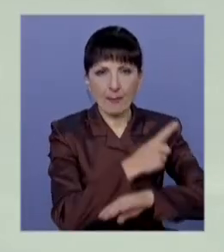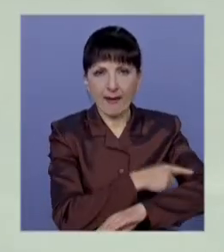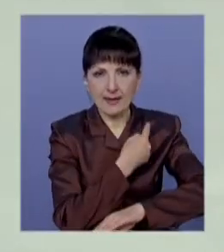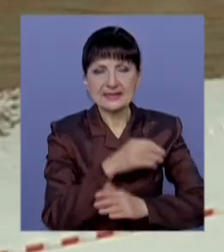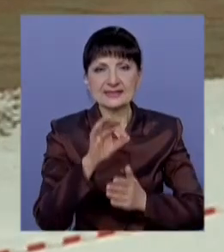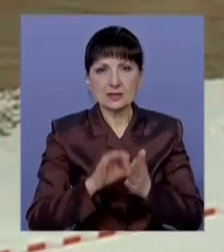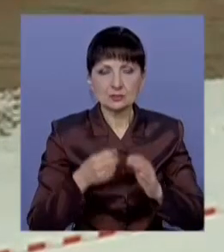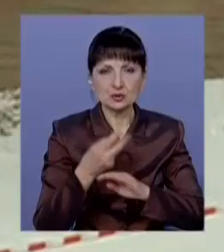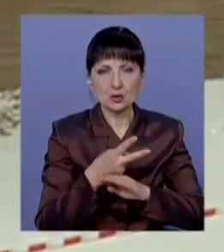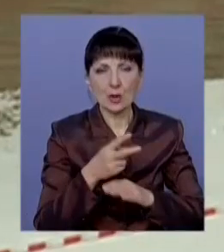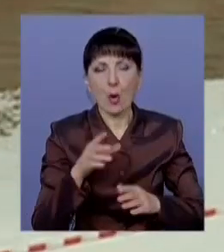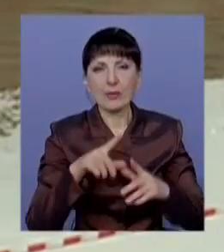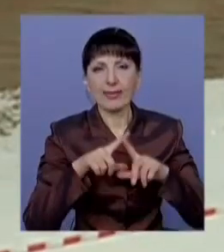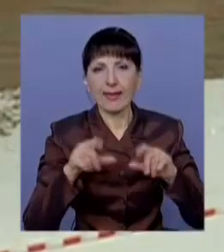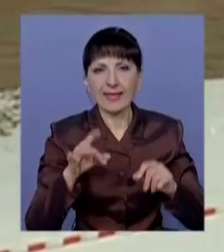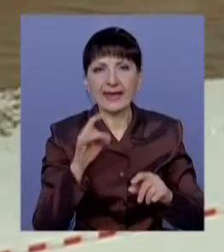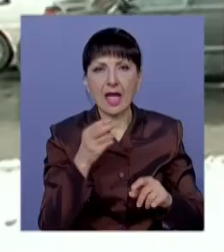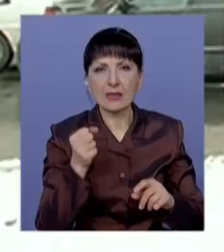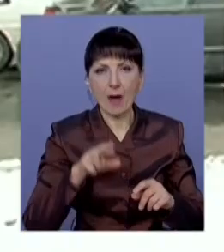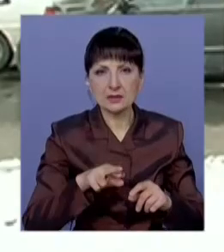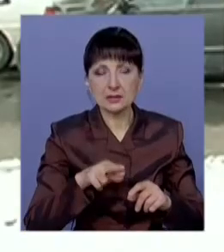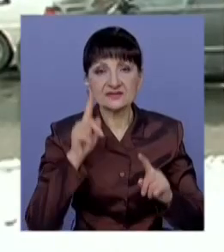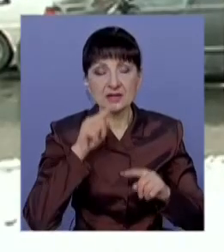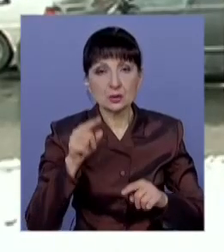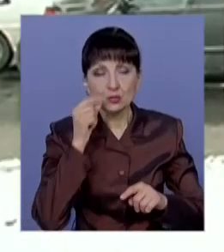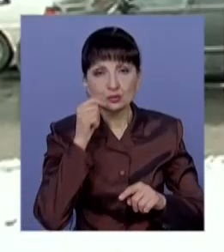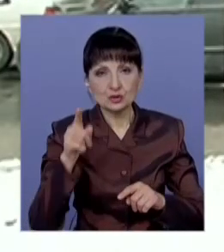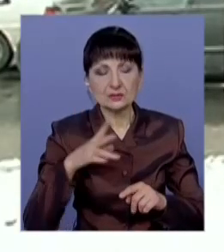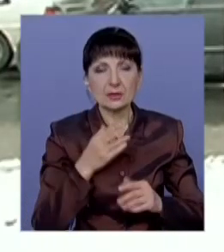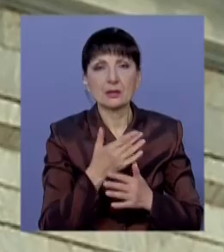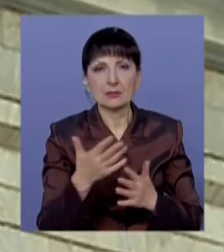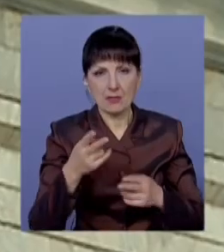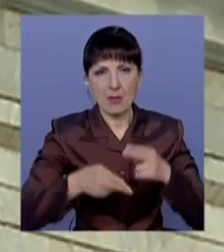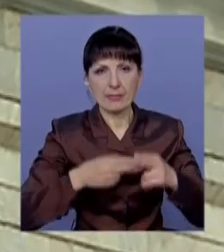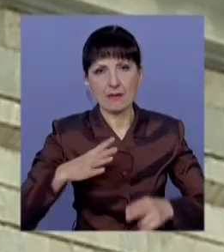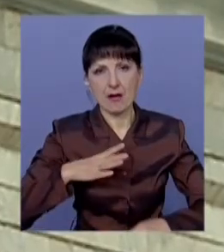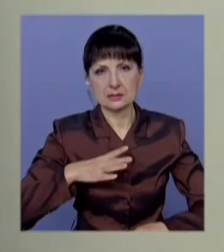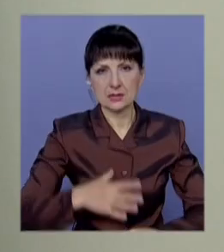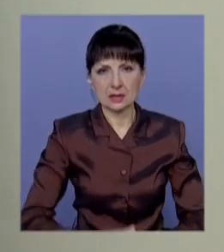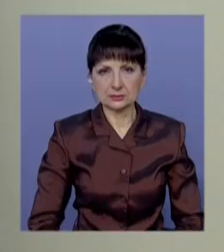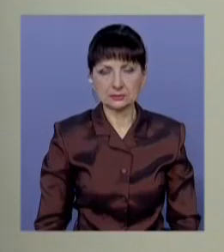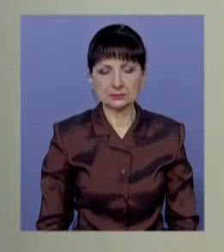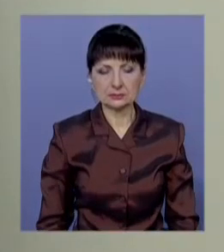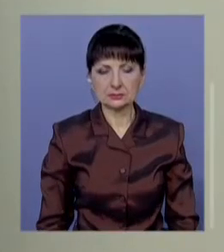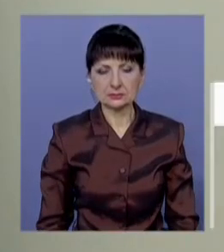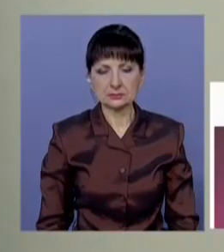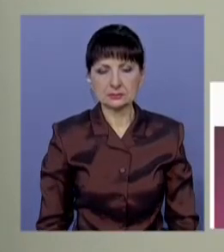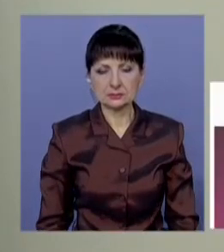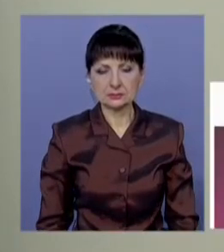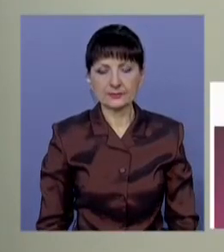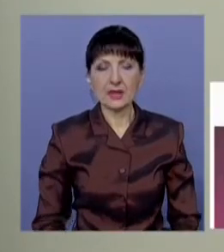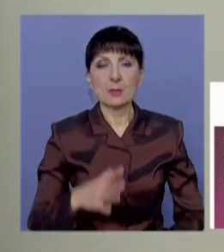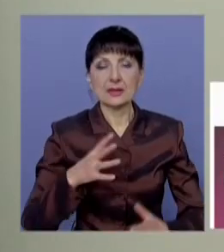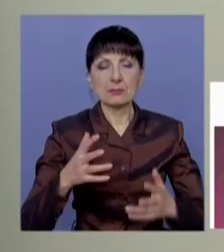же помещен в отделение реанимации. Известно, что пациент перенес несколько операций. Были предприняты меры